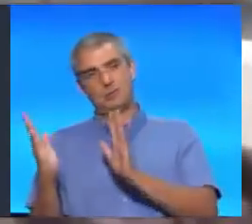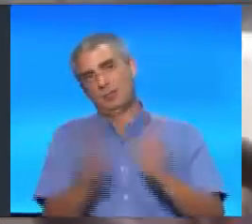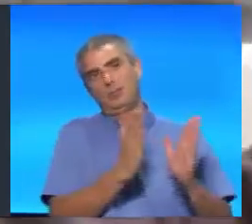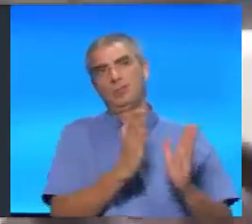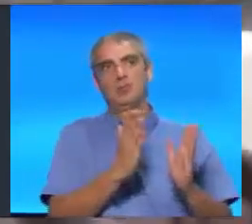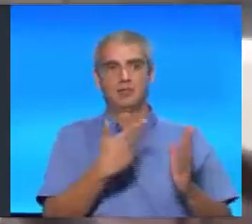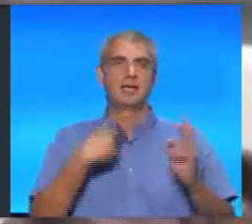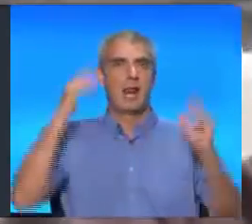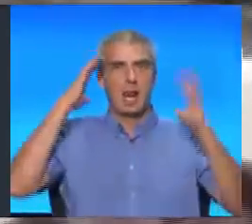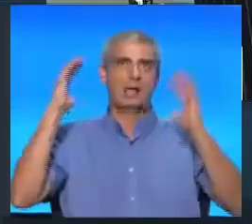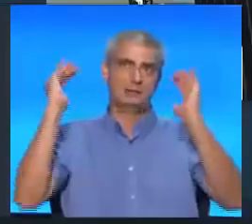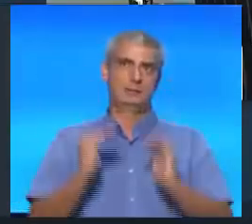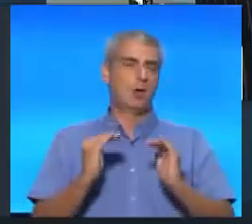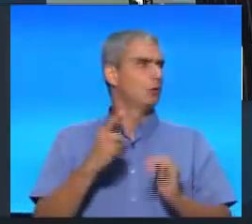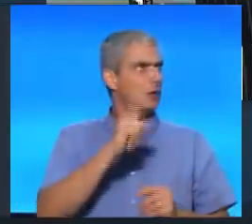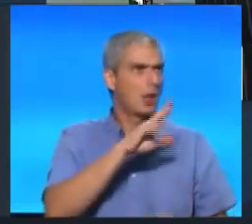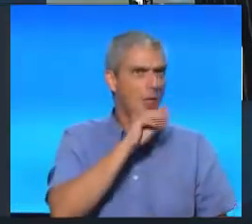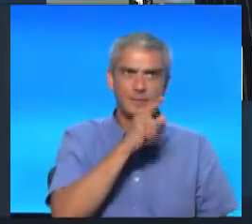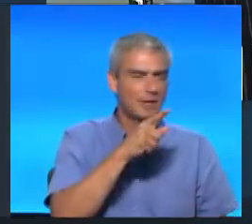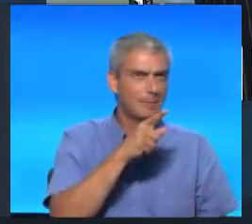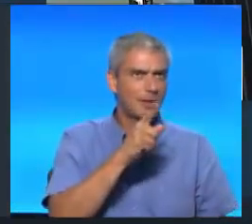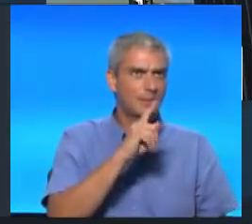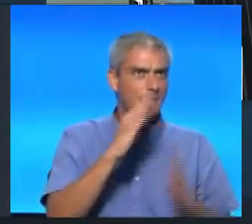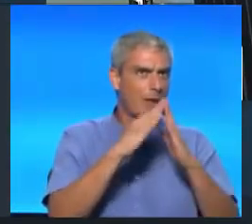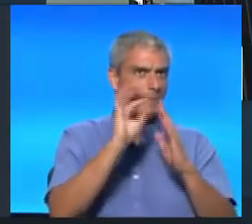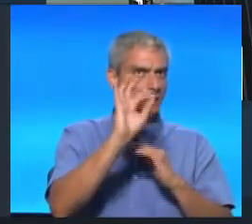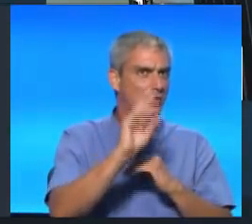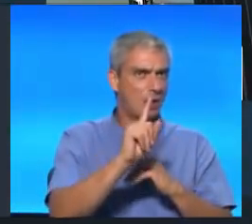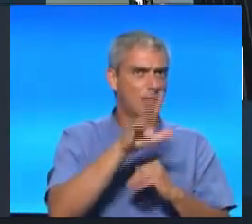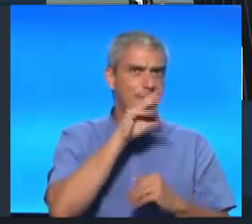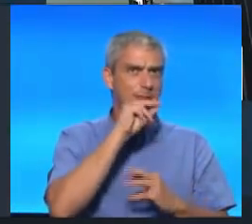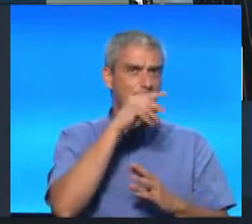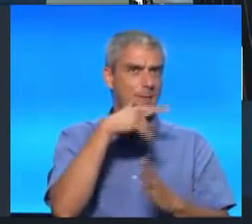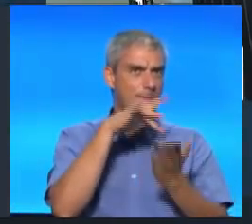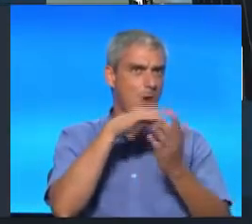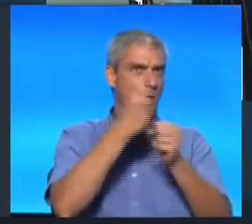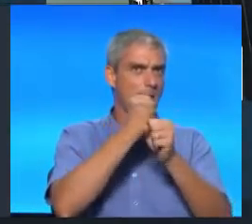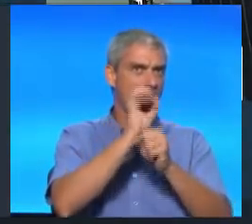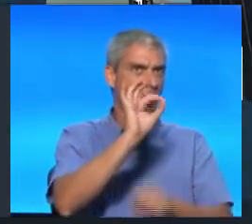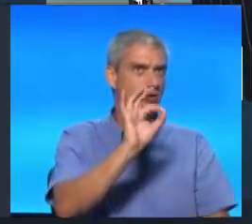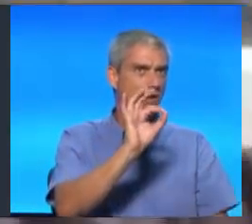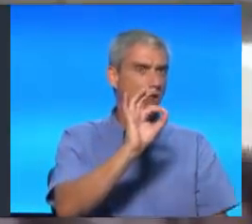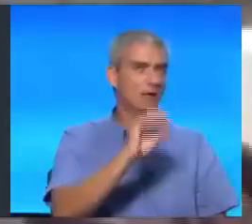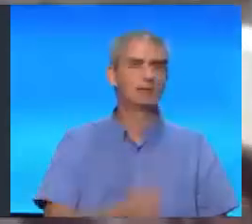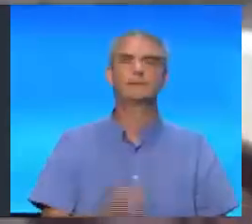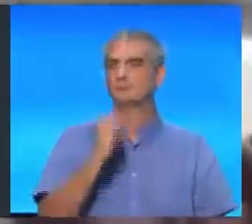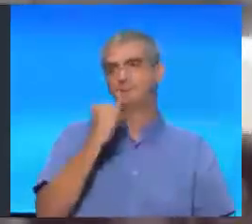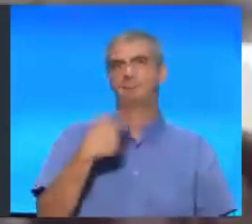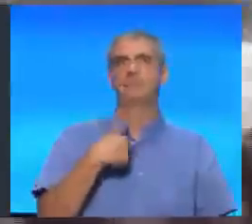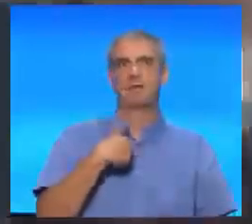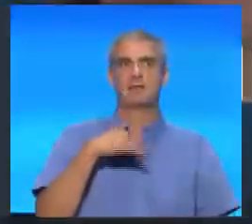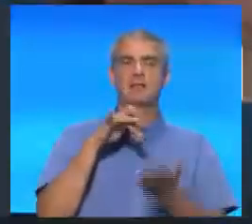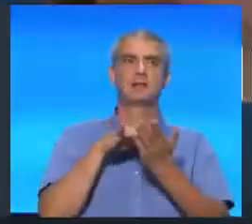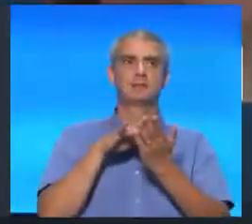והורידנו קצת את הלחץ פה. אתה לא מדבר איתנו מביתך, נכון? אתה מדבר איתנו ממקום עבודתך. כן, אני פה